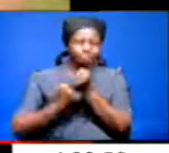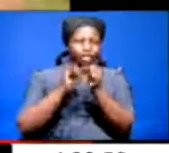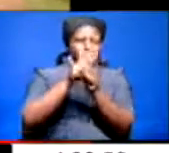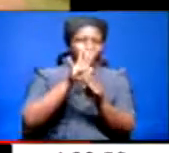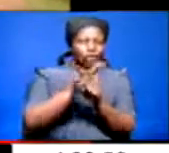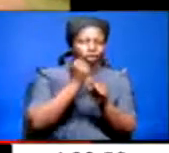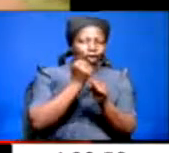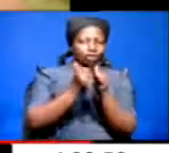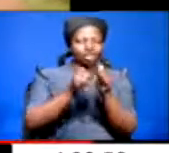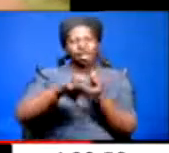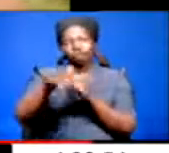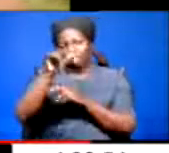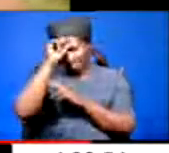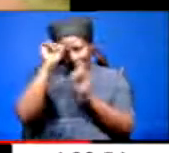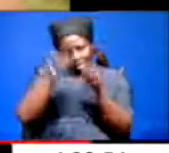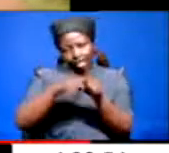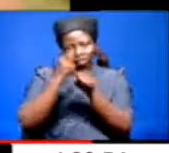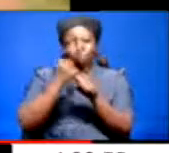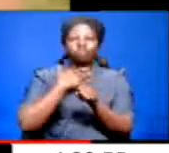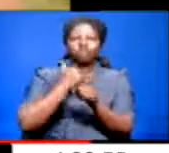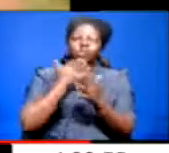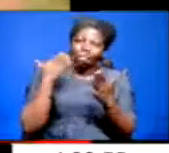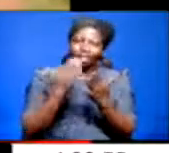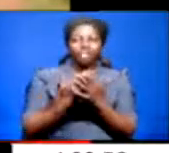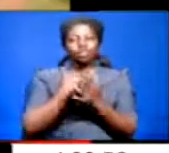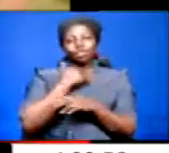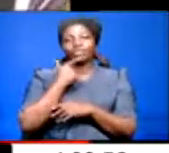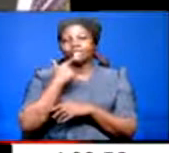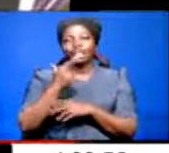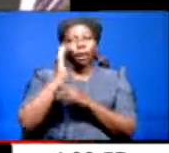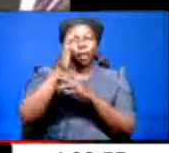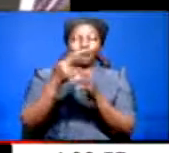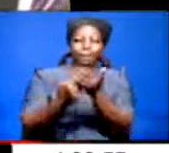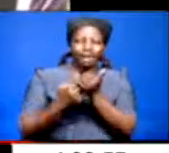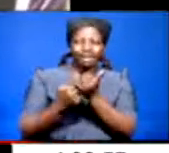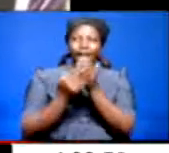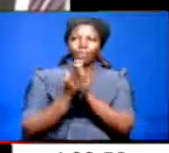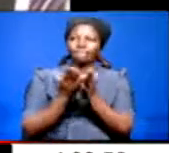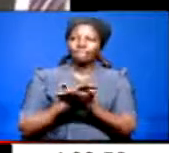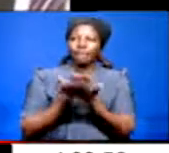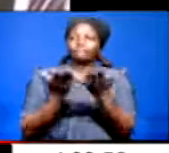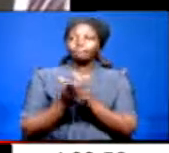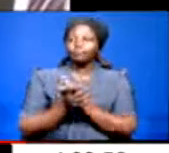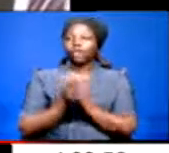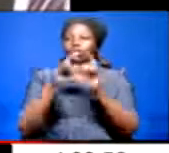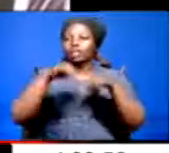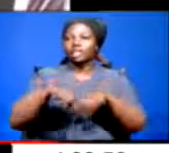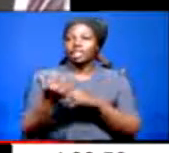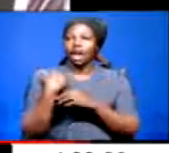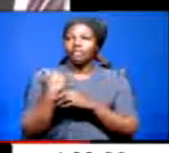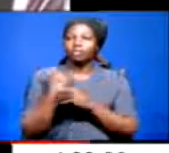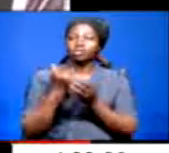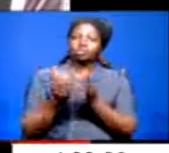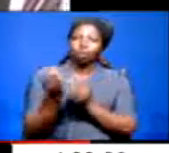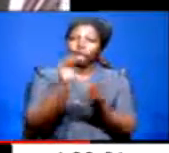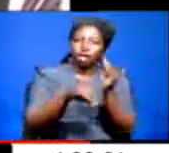government ingekuwa inafanya. Na tunataka kuwashukuru, tunataka kusema tutafuata na nawa. Leo wameweza kuweka contribution yao pamoja ya zaidi